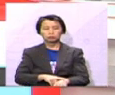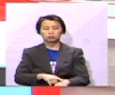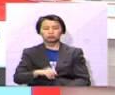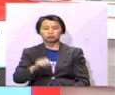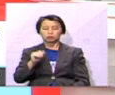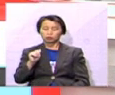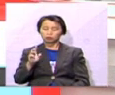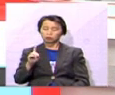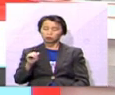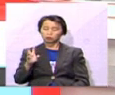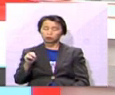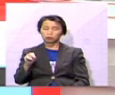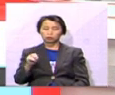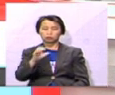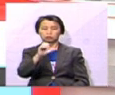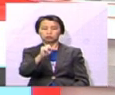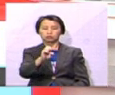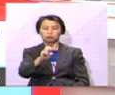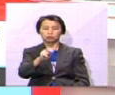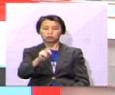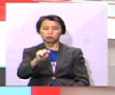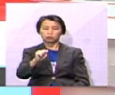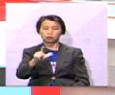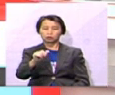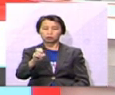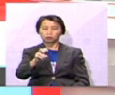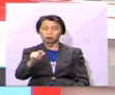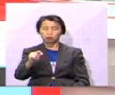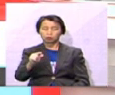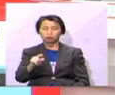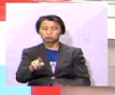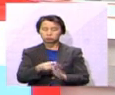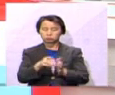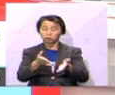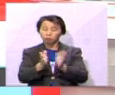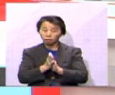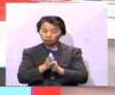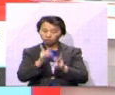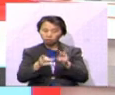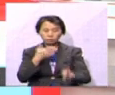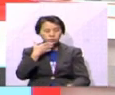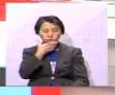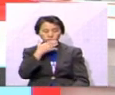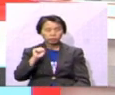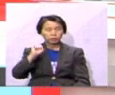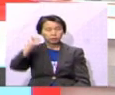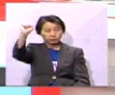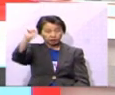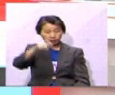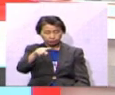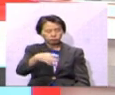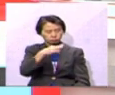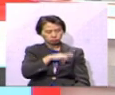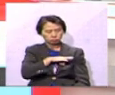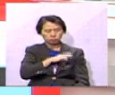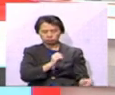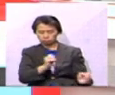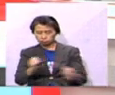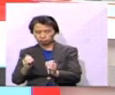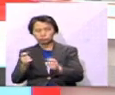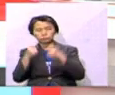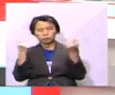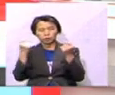Dewan Undangan Negeri Senalang, Datuk Seri Nasir Tun Sakaran turut menggesa generasi muda Sabah agar memanfaat penganjuran